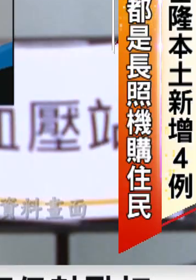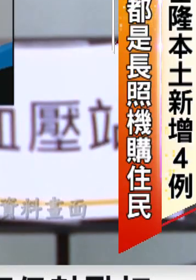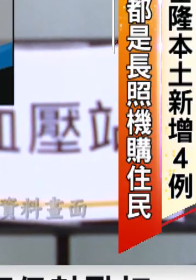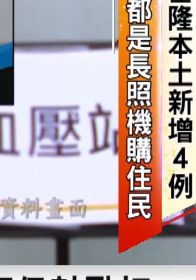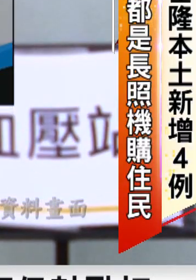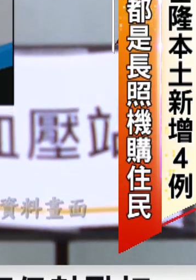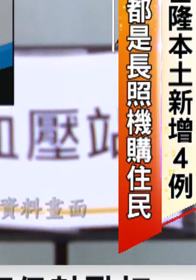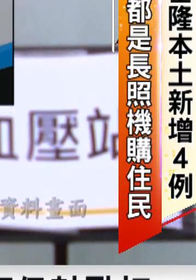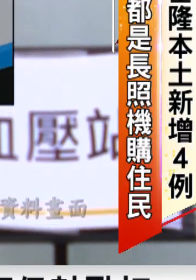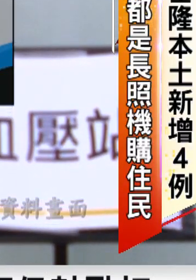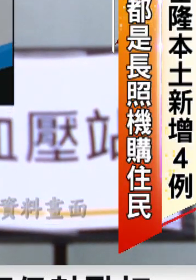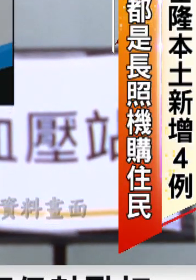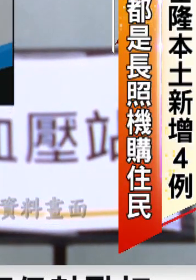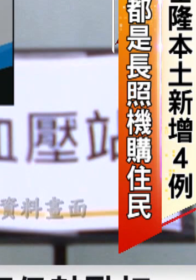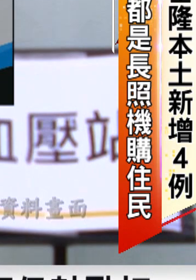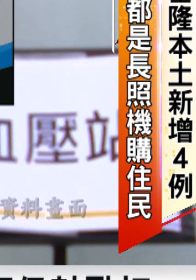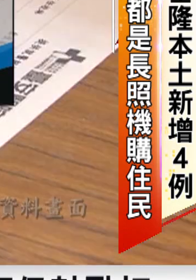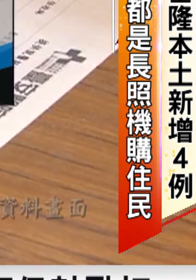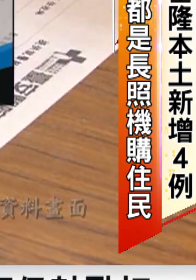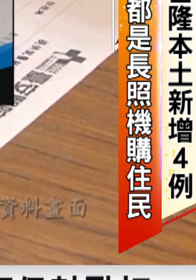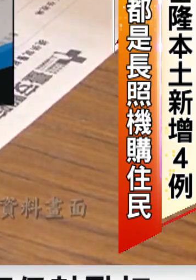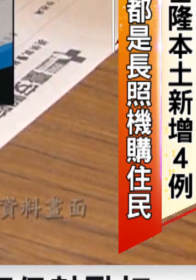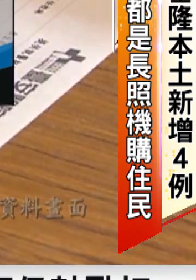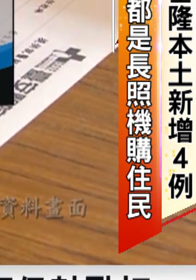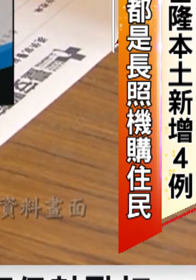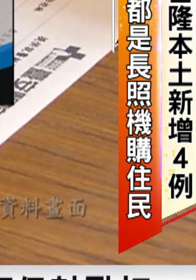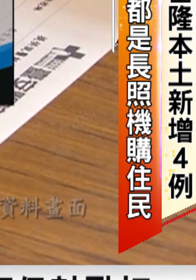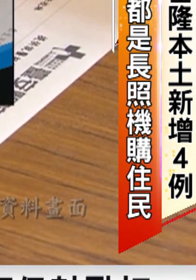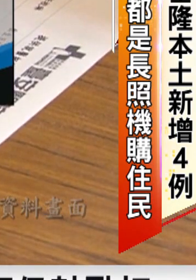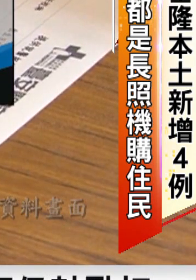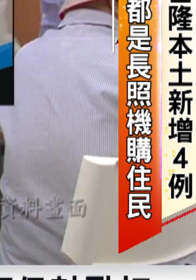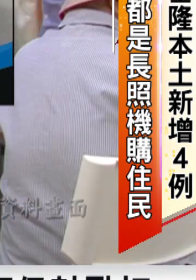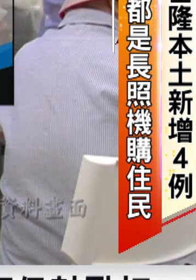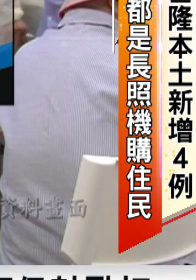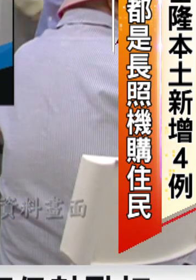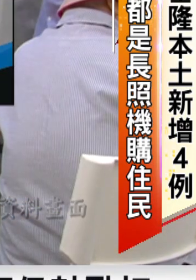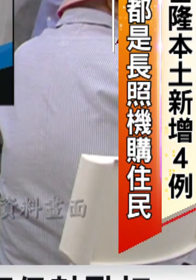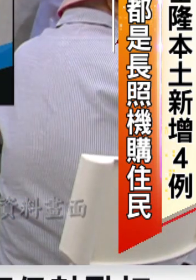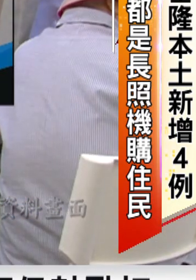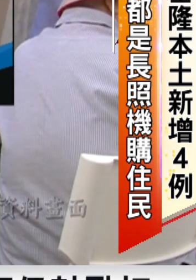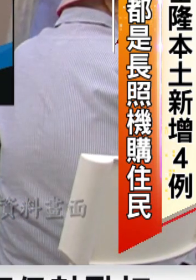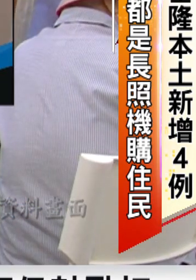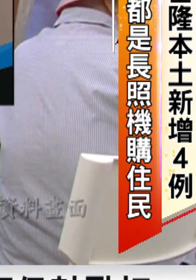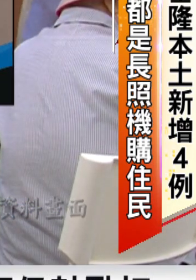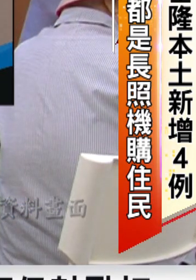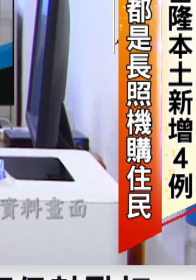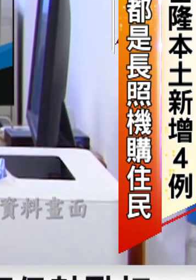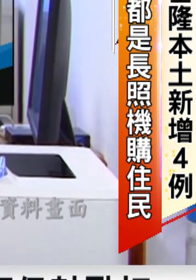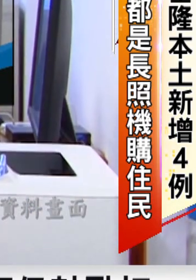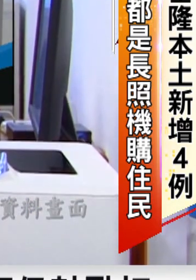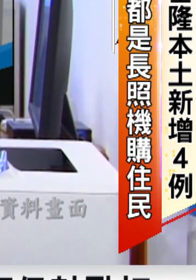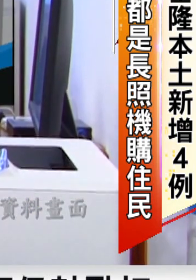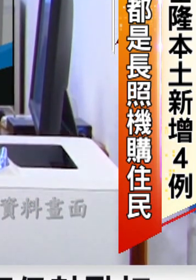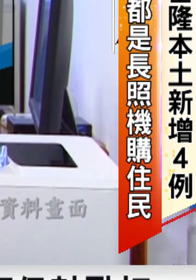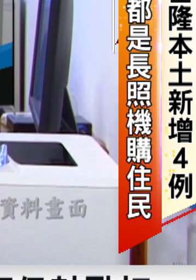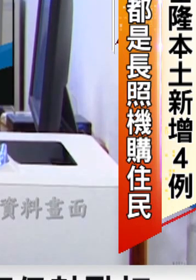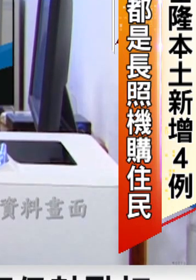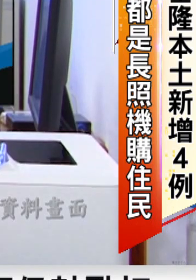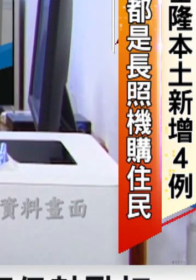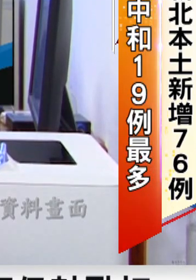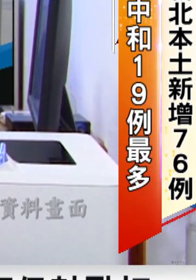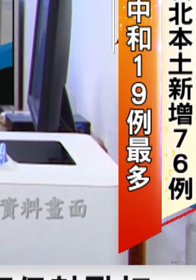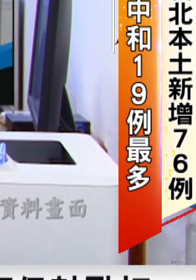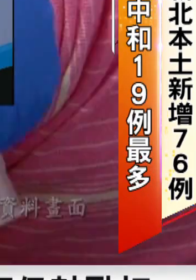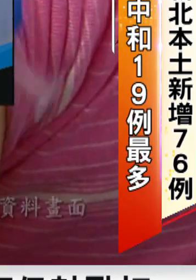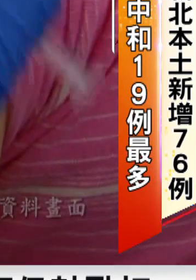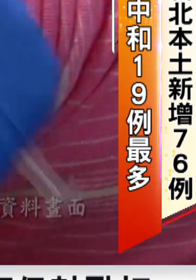达83.44%，持续增加。统计15到17号85岁以上长者施打率63%，